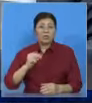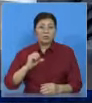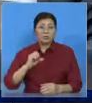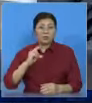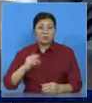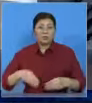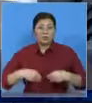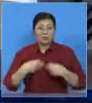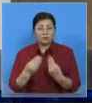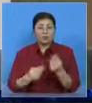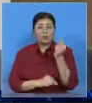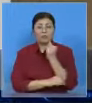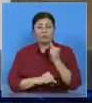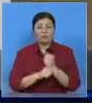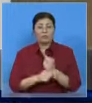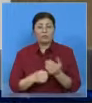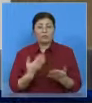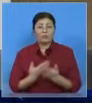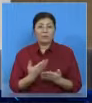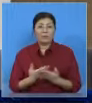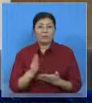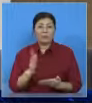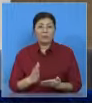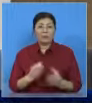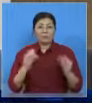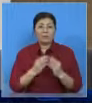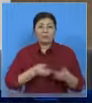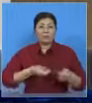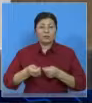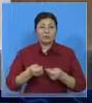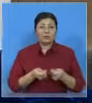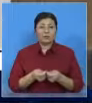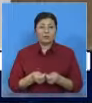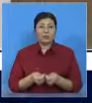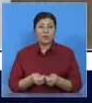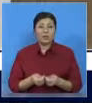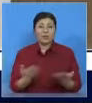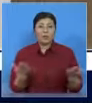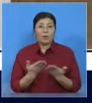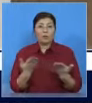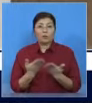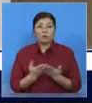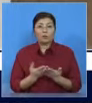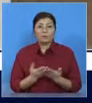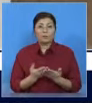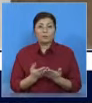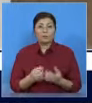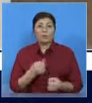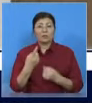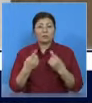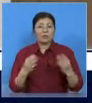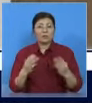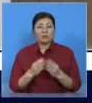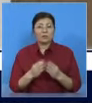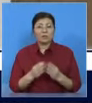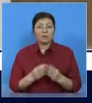недобропорядочные сотрудники. То есть, есть определенная система управления рисками, по которой определяется определенный круг